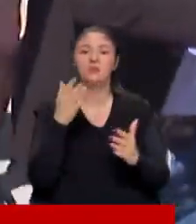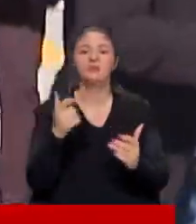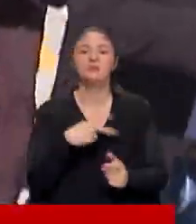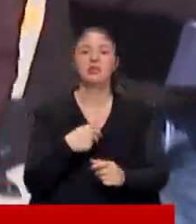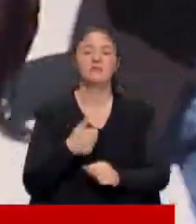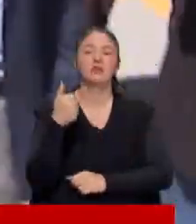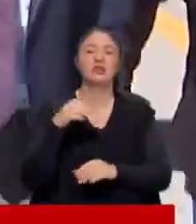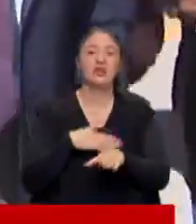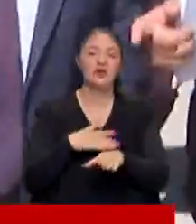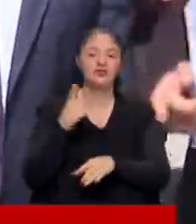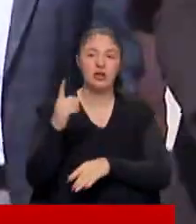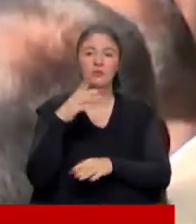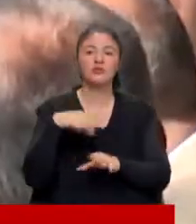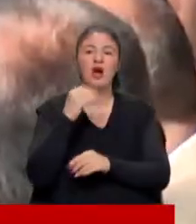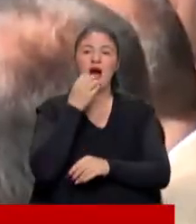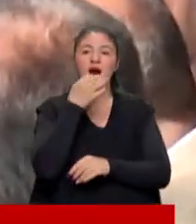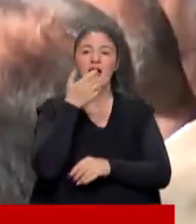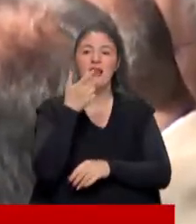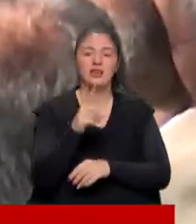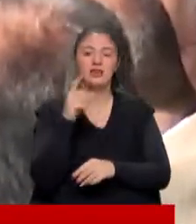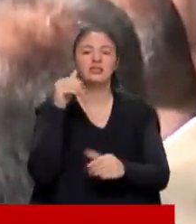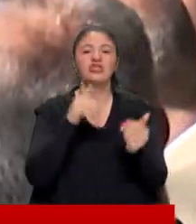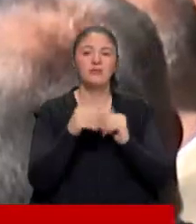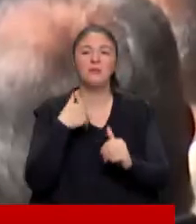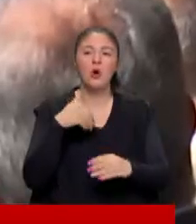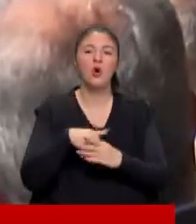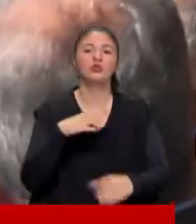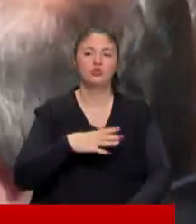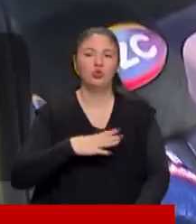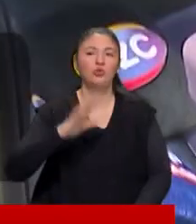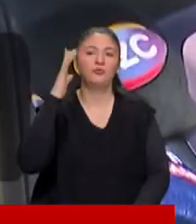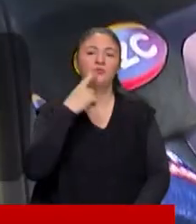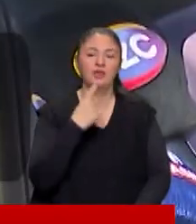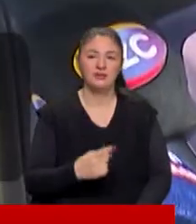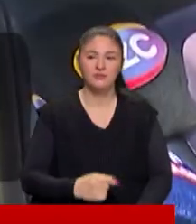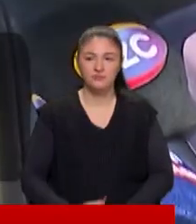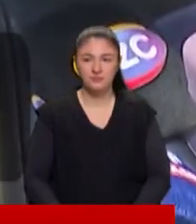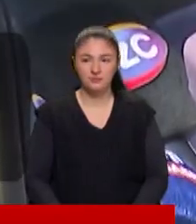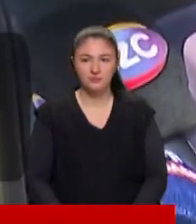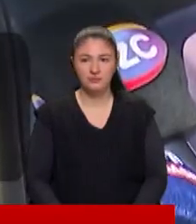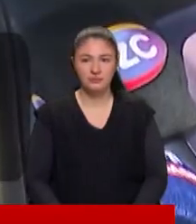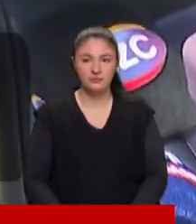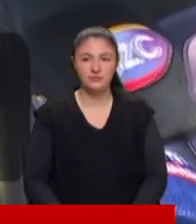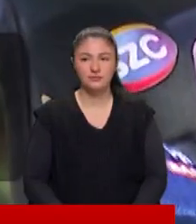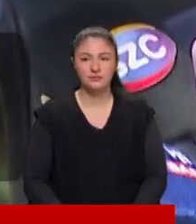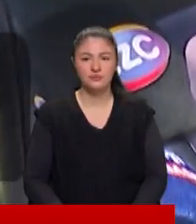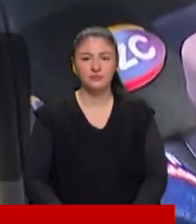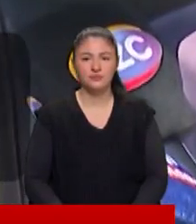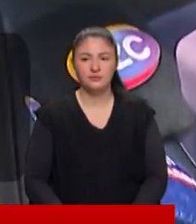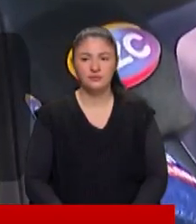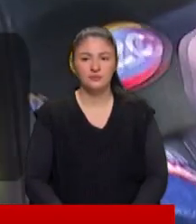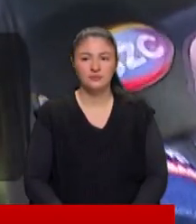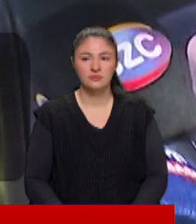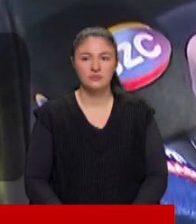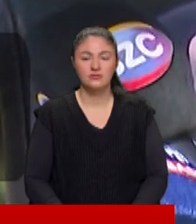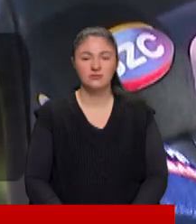Başkanı Mansur Yavaş da tüm Ankaralı seçmenin oyuna talibim açıklaması yaptı. Ankara'da 4 milyon 200 bin seçmen var. Hepsinin oyuna